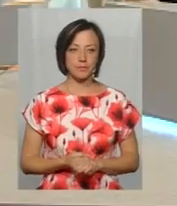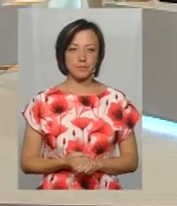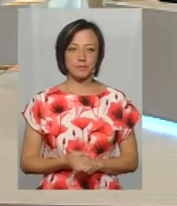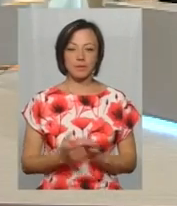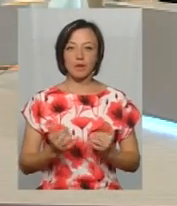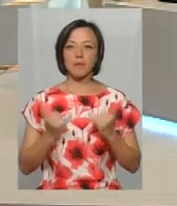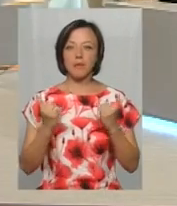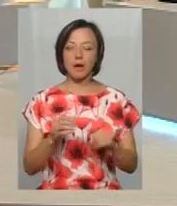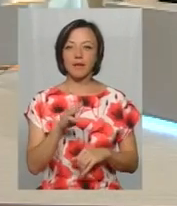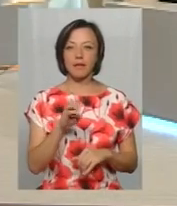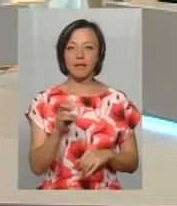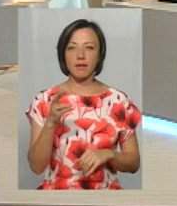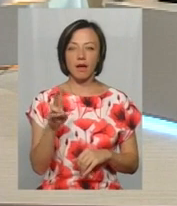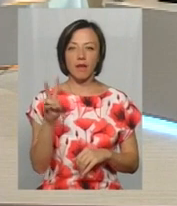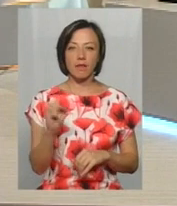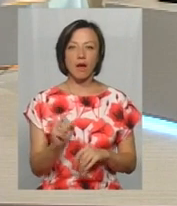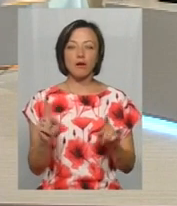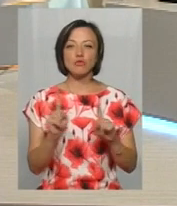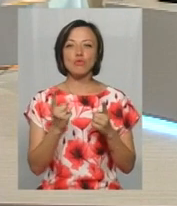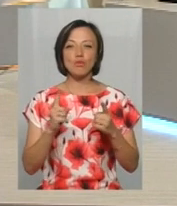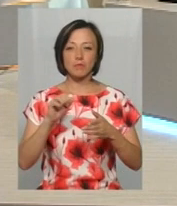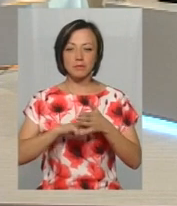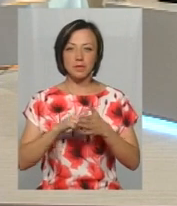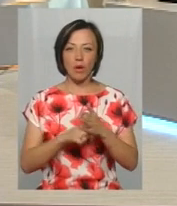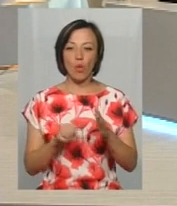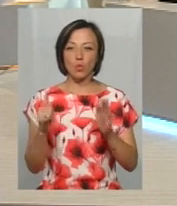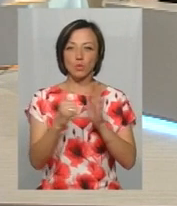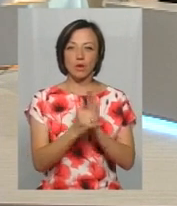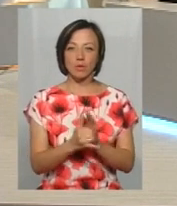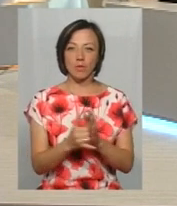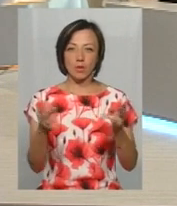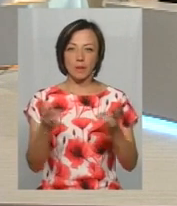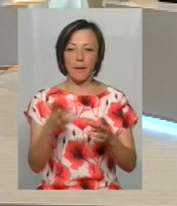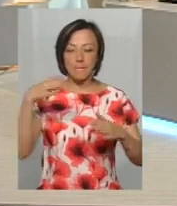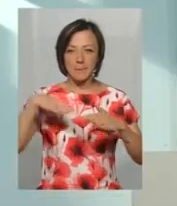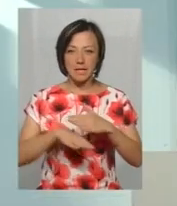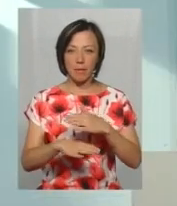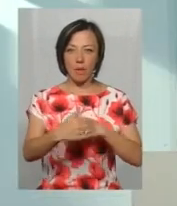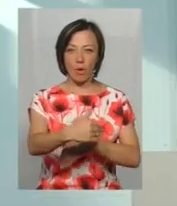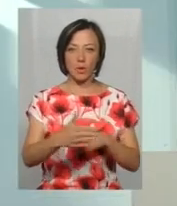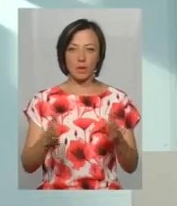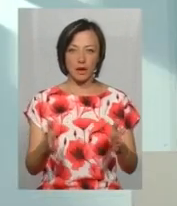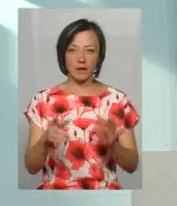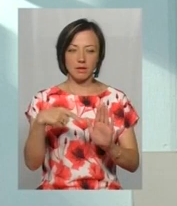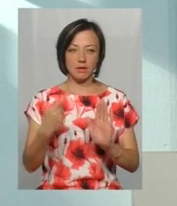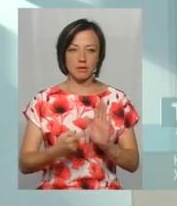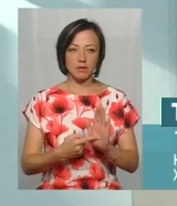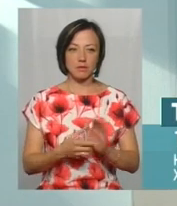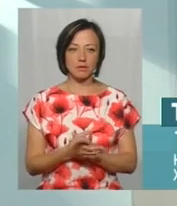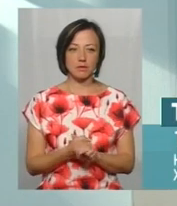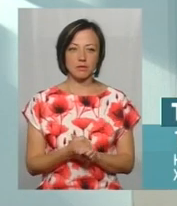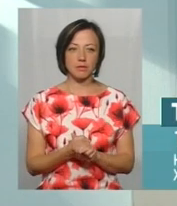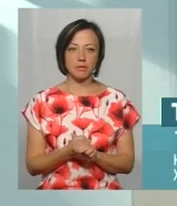на чому ґрунтувалось рішення про встановлення саме підземних контейнерів? В минулому році подібні